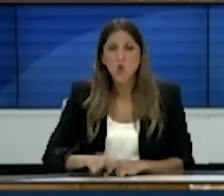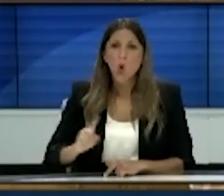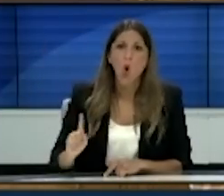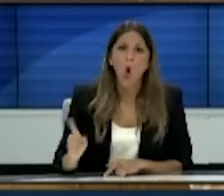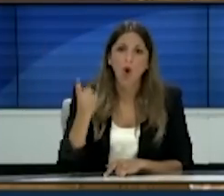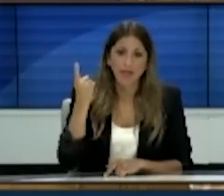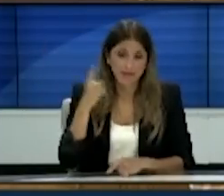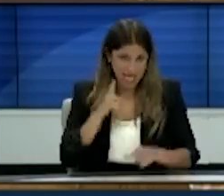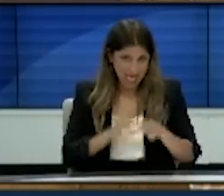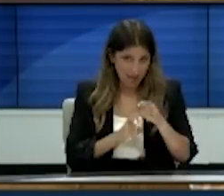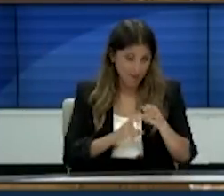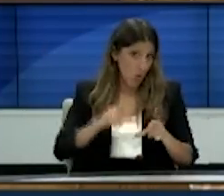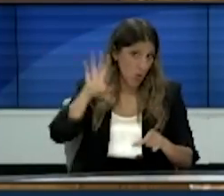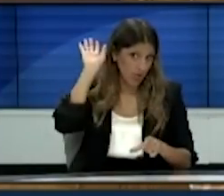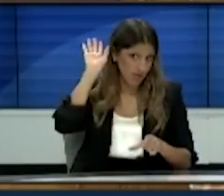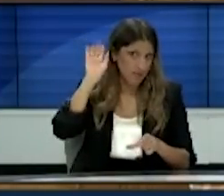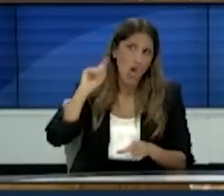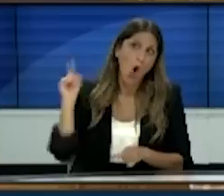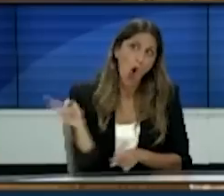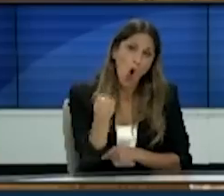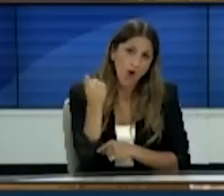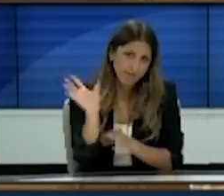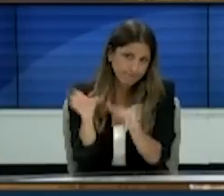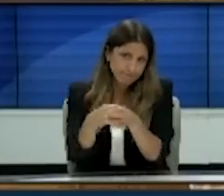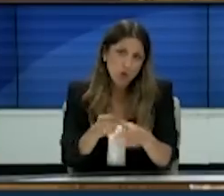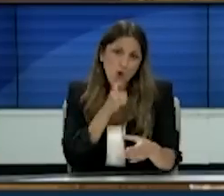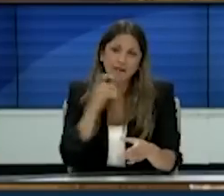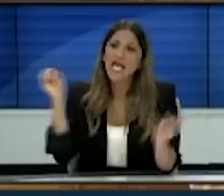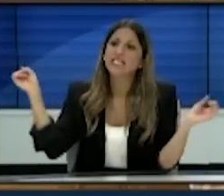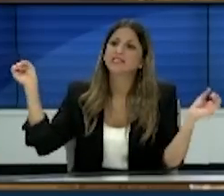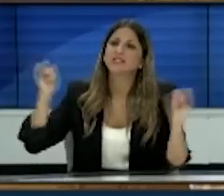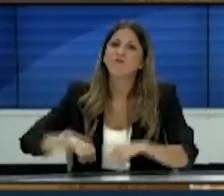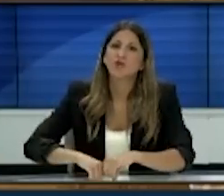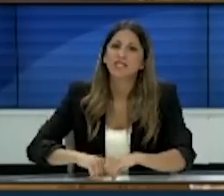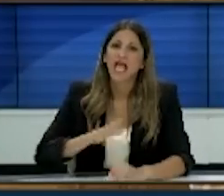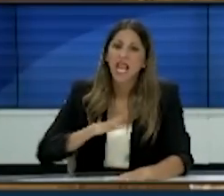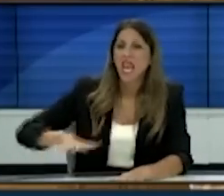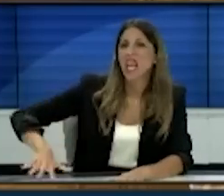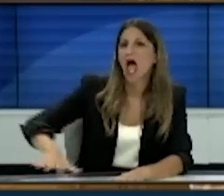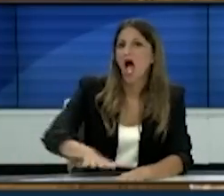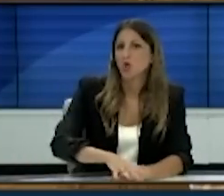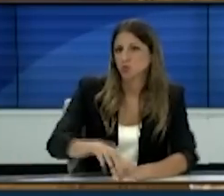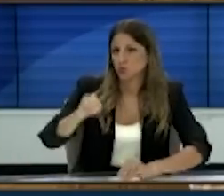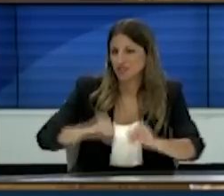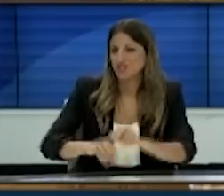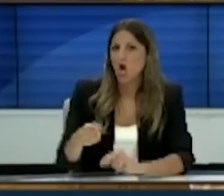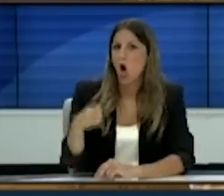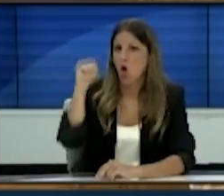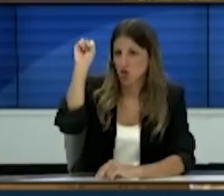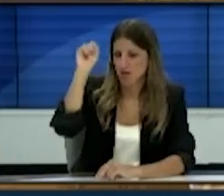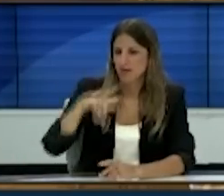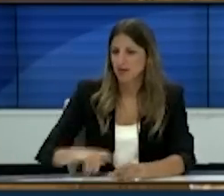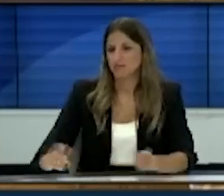πλην του ΚΚΕ συμφωνήσατε το όχι του λαού να το κάνετε ναι με το κοινό